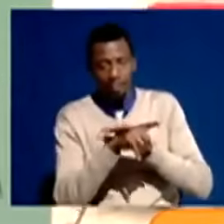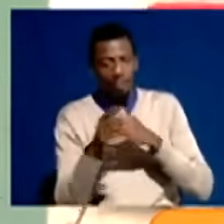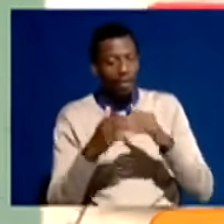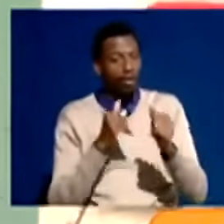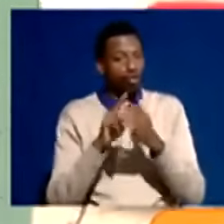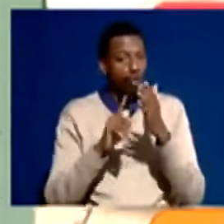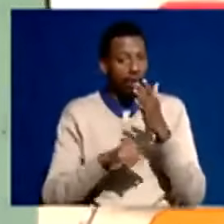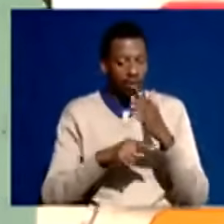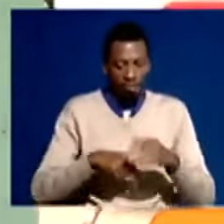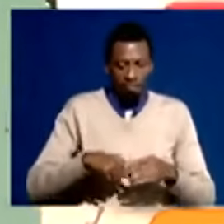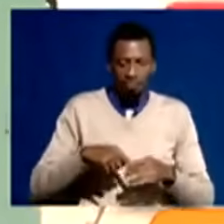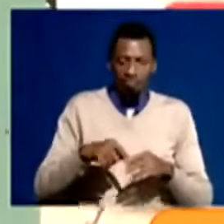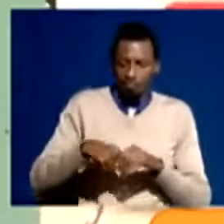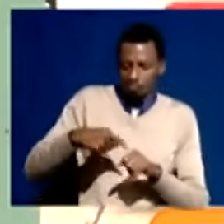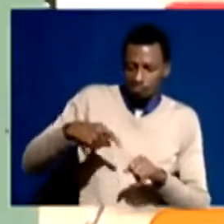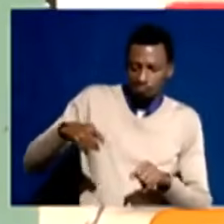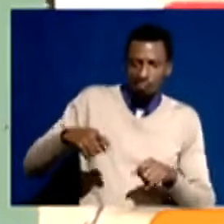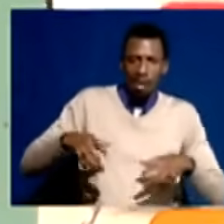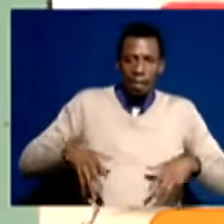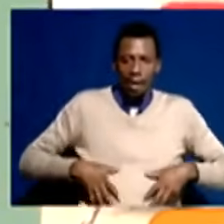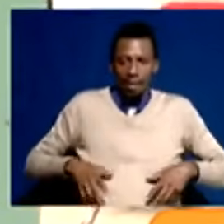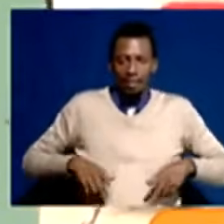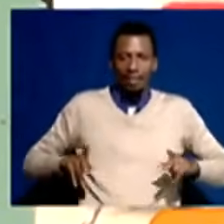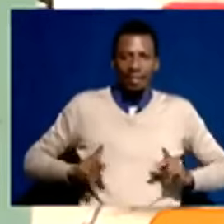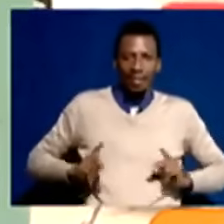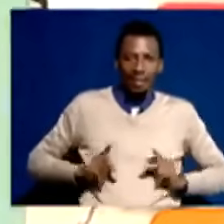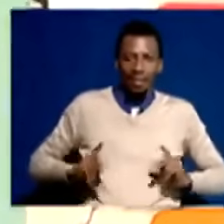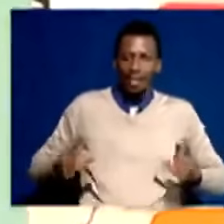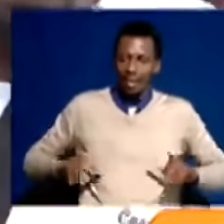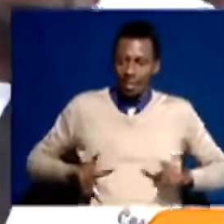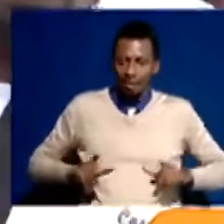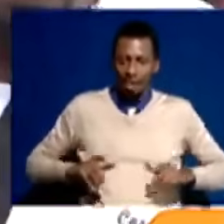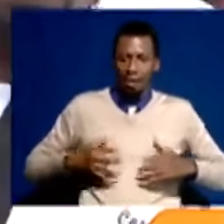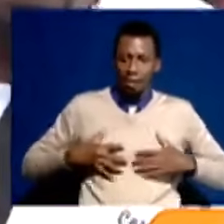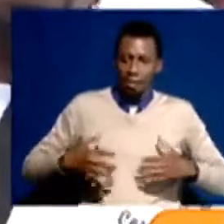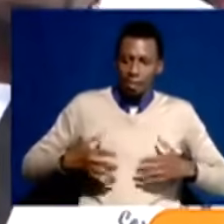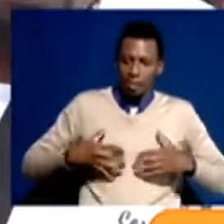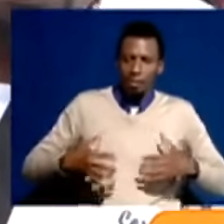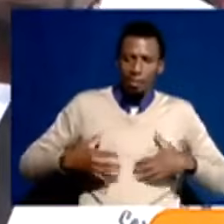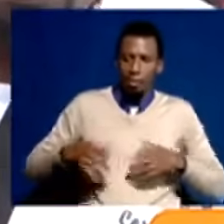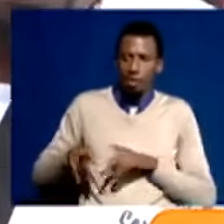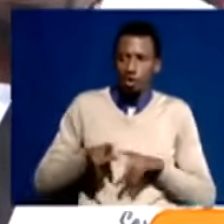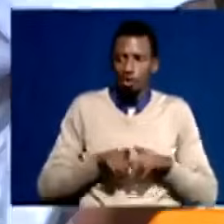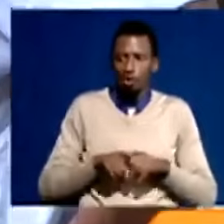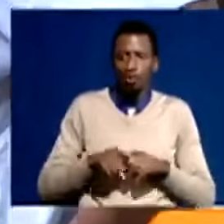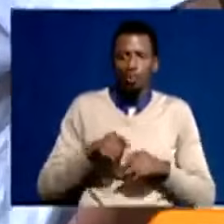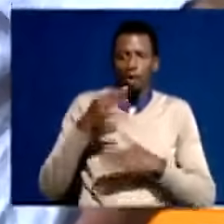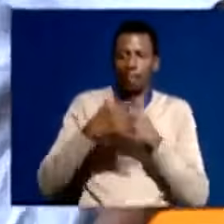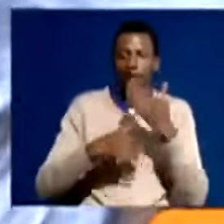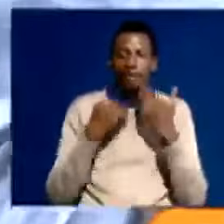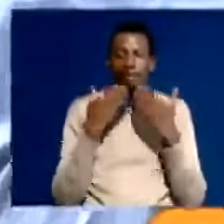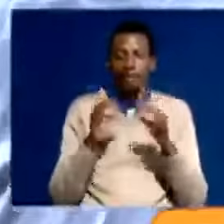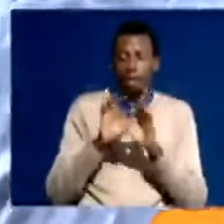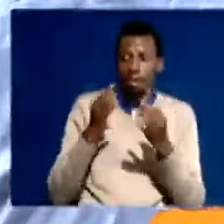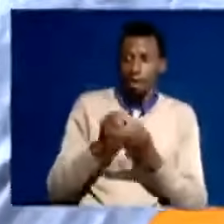damage the intestines, pancreas, kidneys, liver, lungs, na kulikuwa na ukosefu wa damu. Familia ya